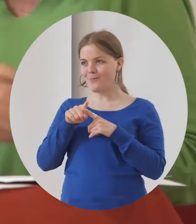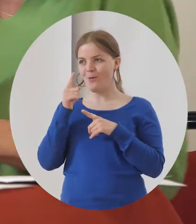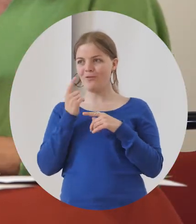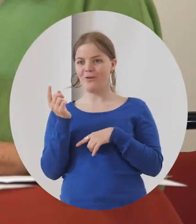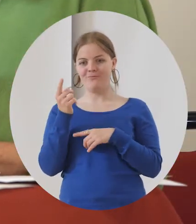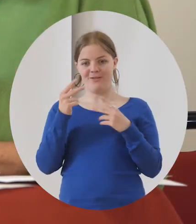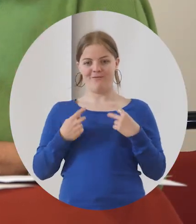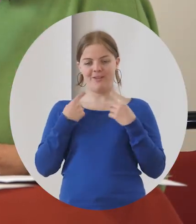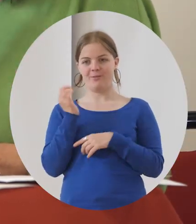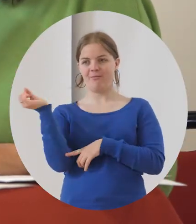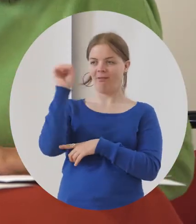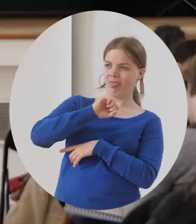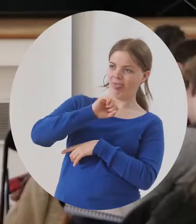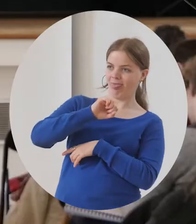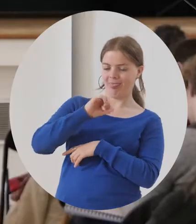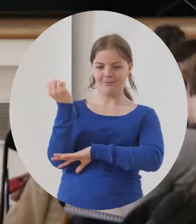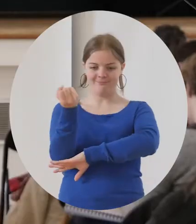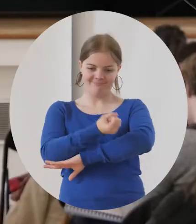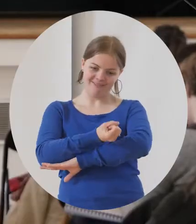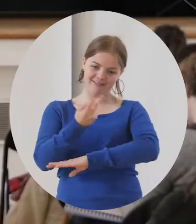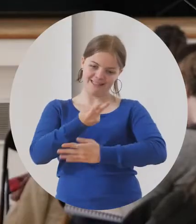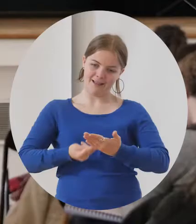penchés et ils se dessinent penchés. Voilà.